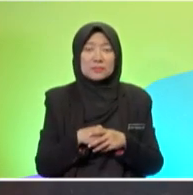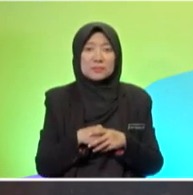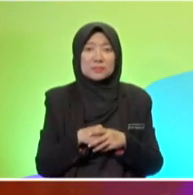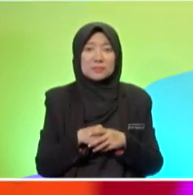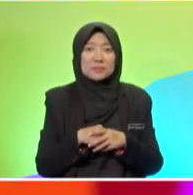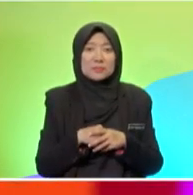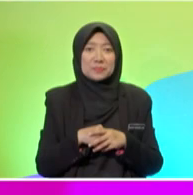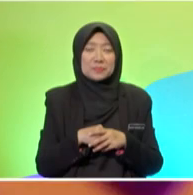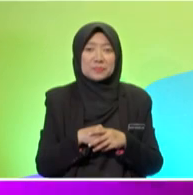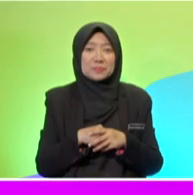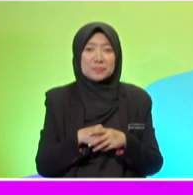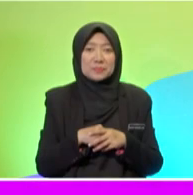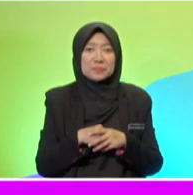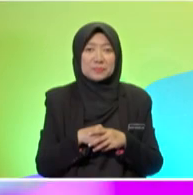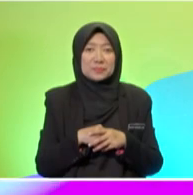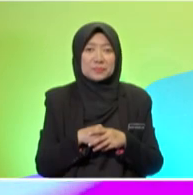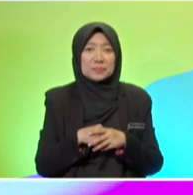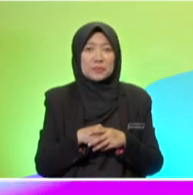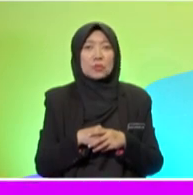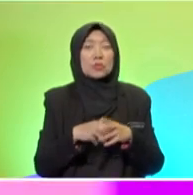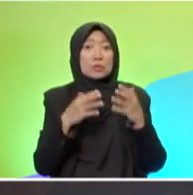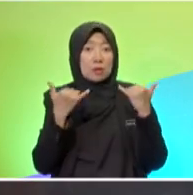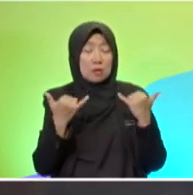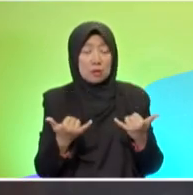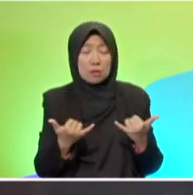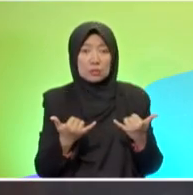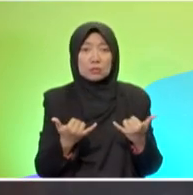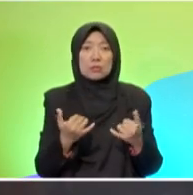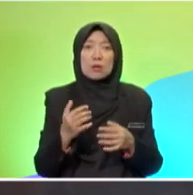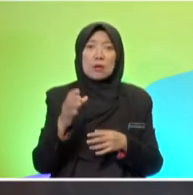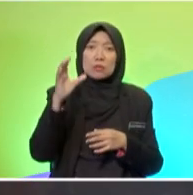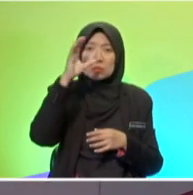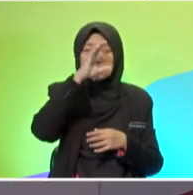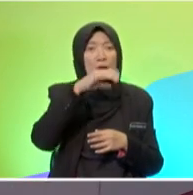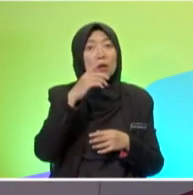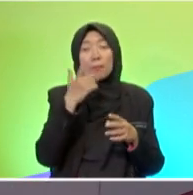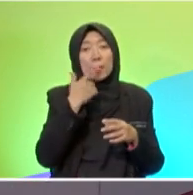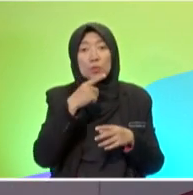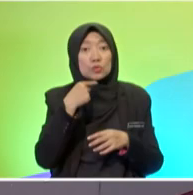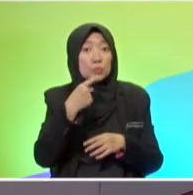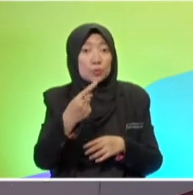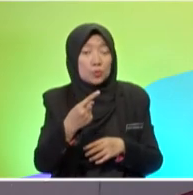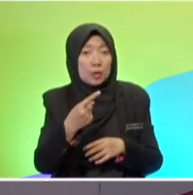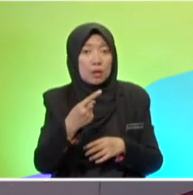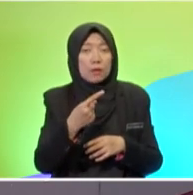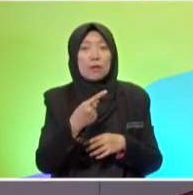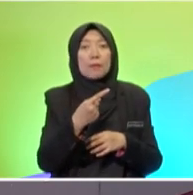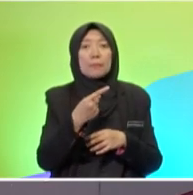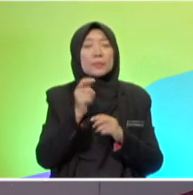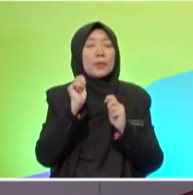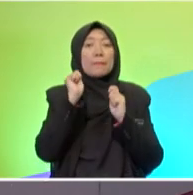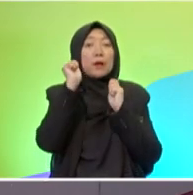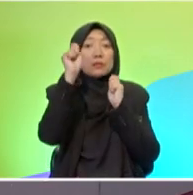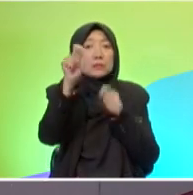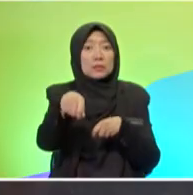Okey. Kita pergi seterusnya. Sekarang saya cikgu tak nak sebutlah. Boleh tak Kakak Mira pancing jelah